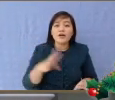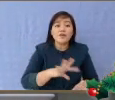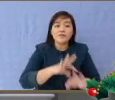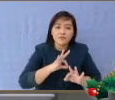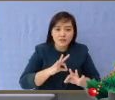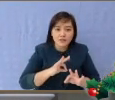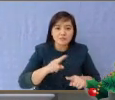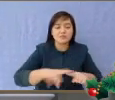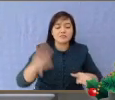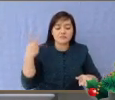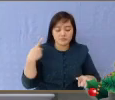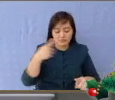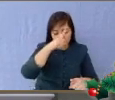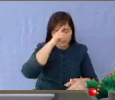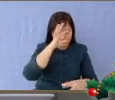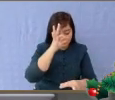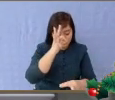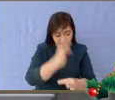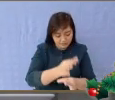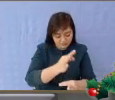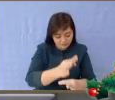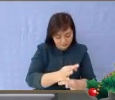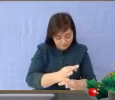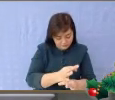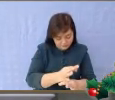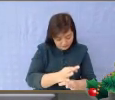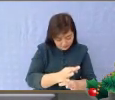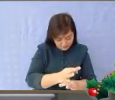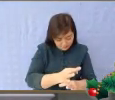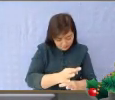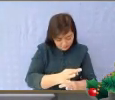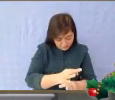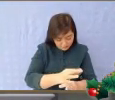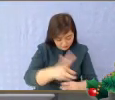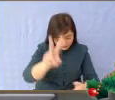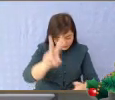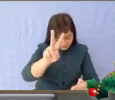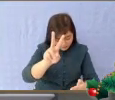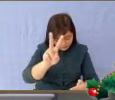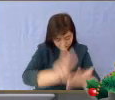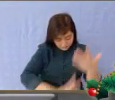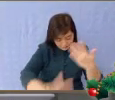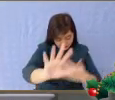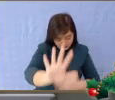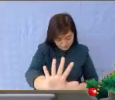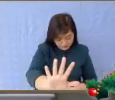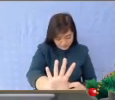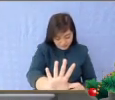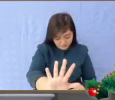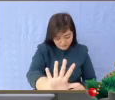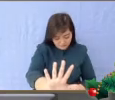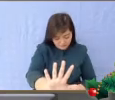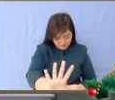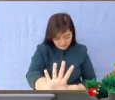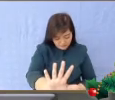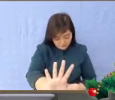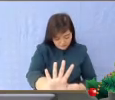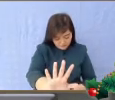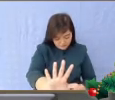Verse 6, I'm sorry, tuloy po natin. Thou anointest my head with oil, my